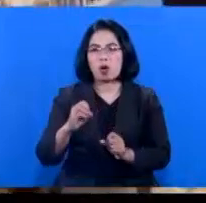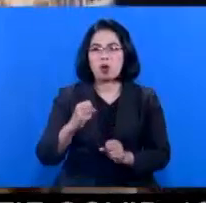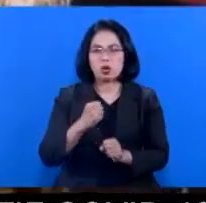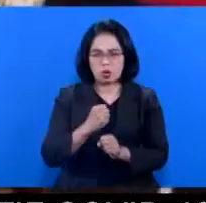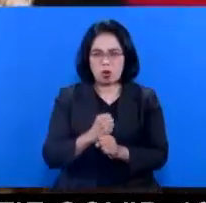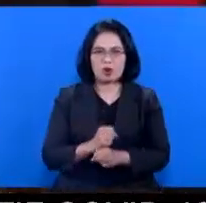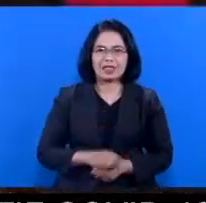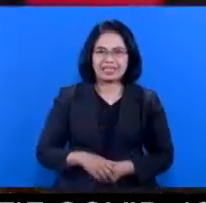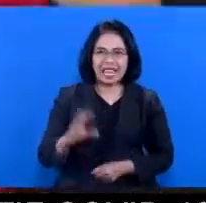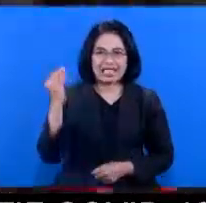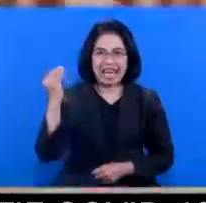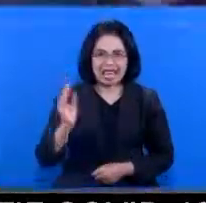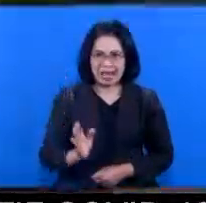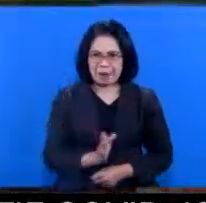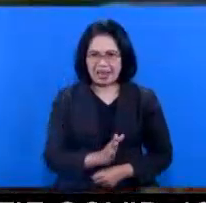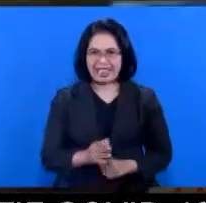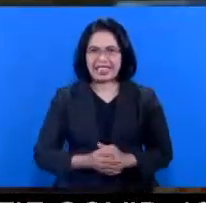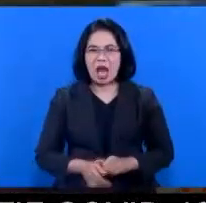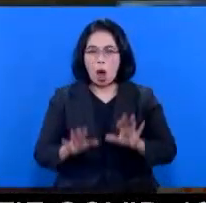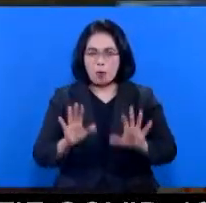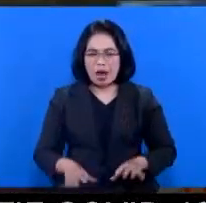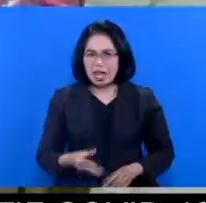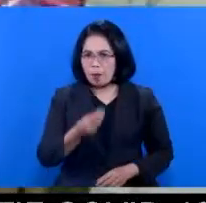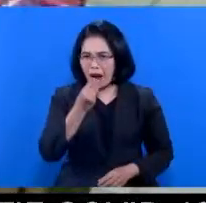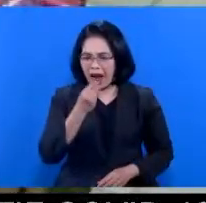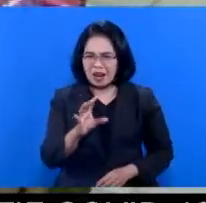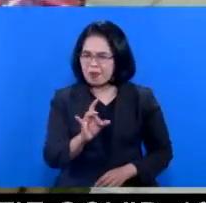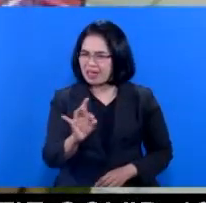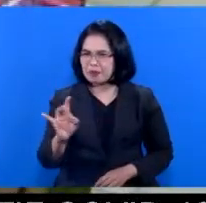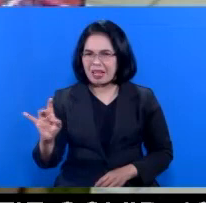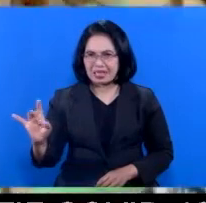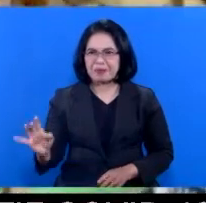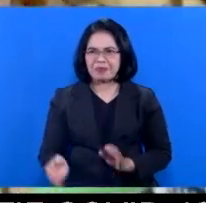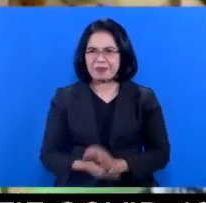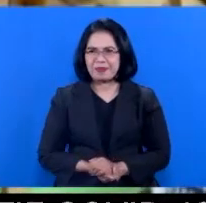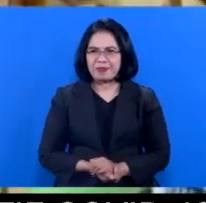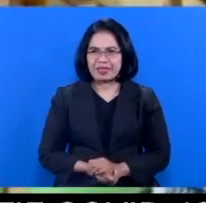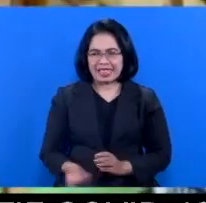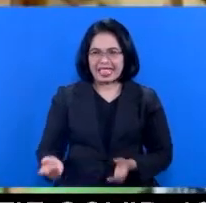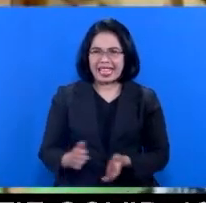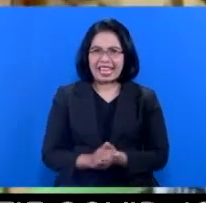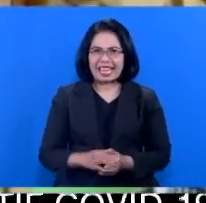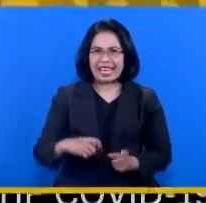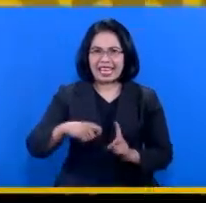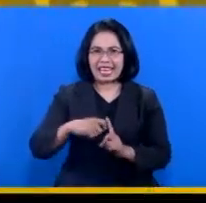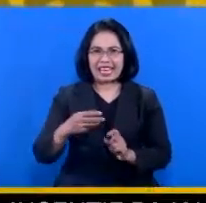Gloria yang legendaris, saya menemukan makanan khas Cap Gome, yakni ketupat Cap Gome.